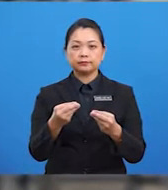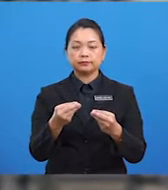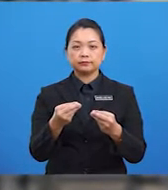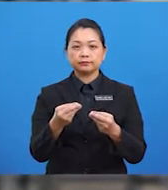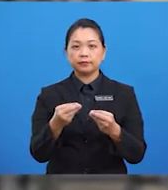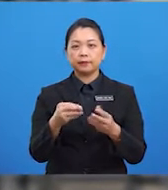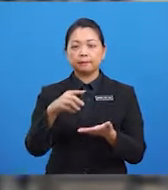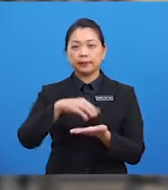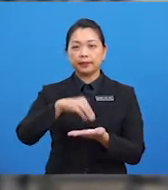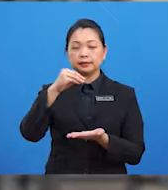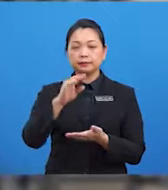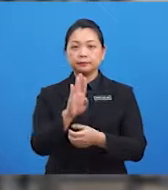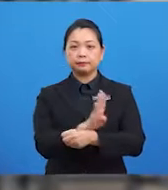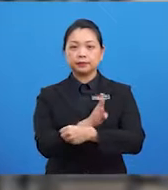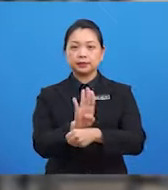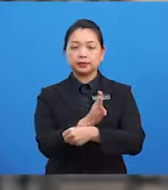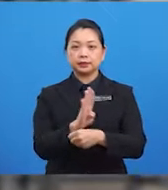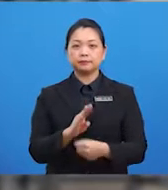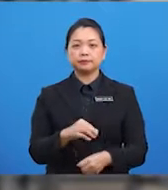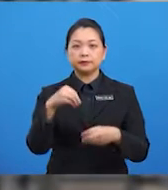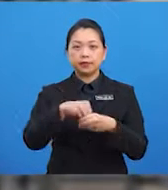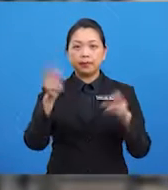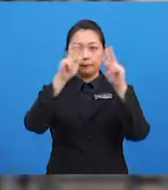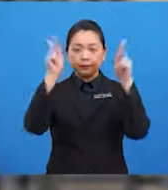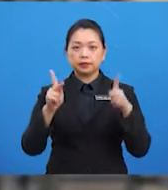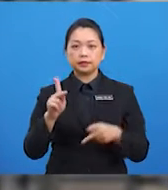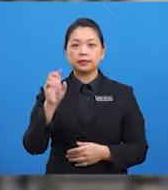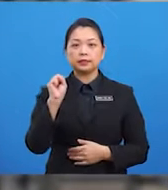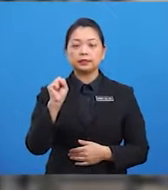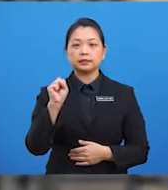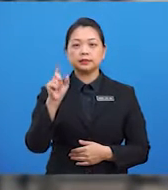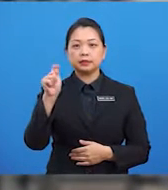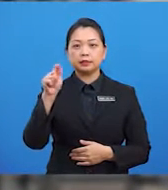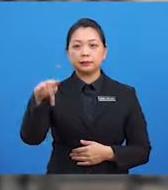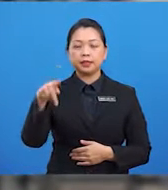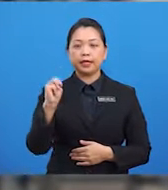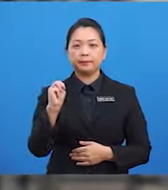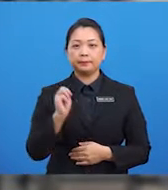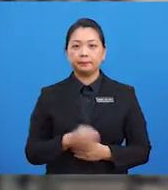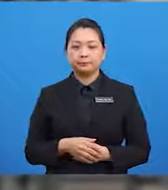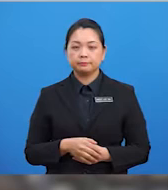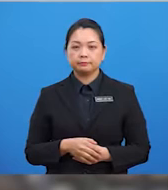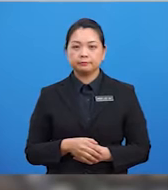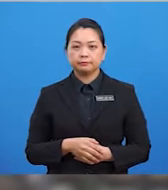pengajian perniagaan dalam peperiksaan sijil tinggi pelajaran Malaysia.